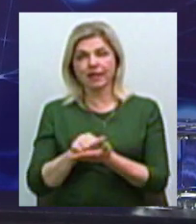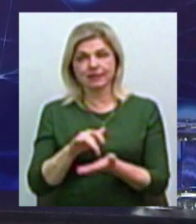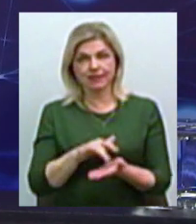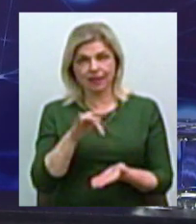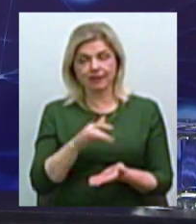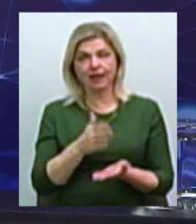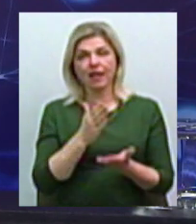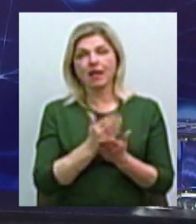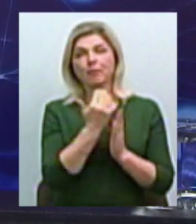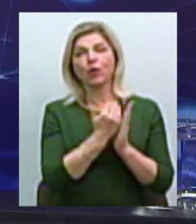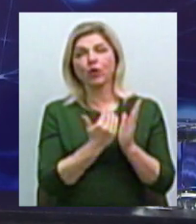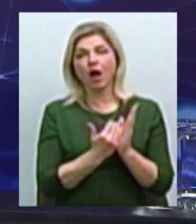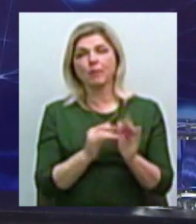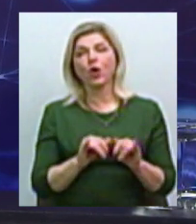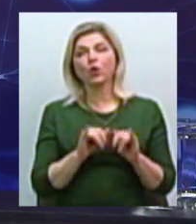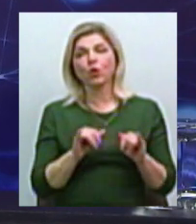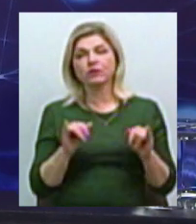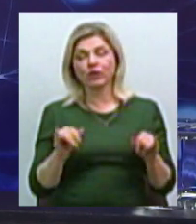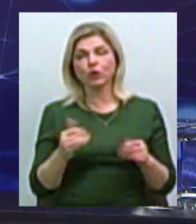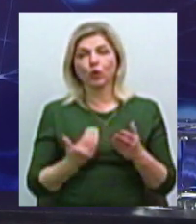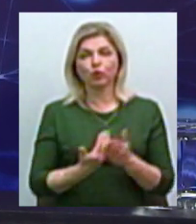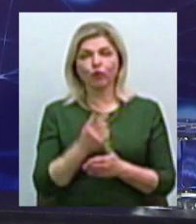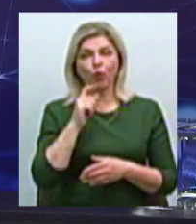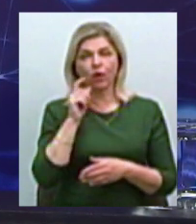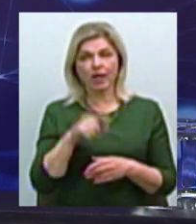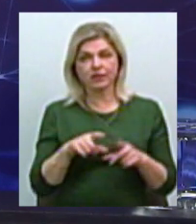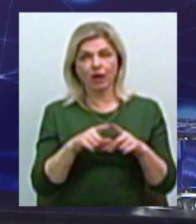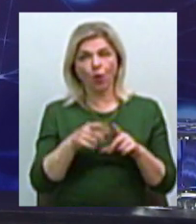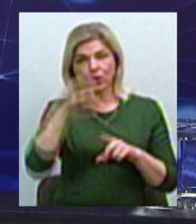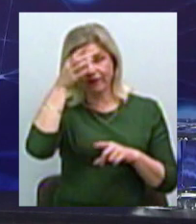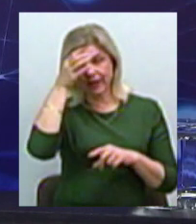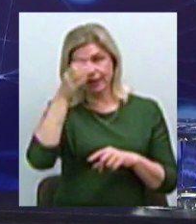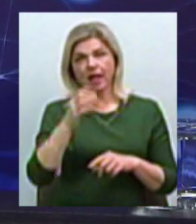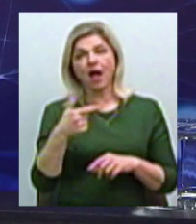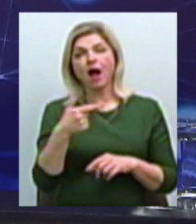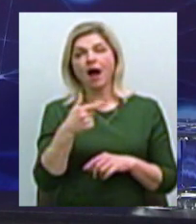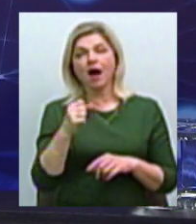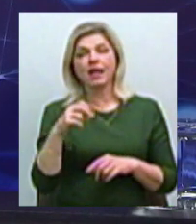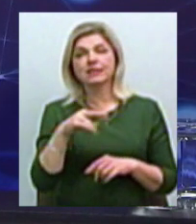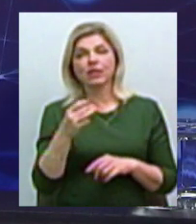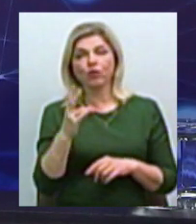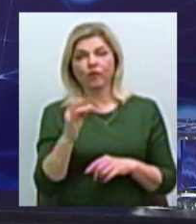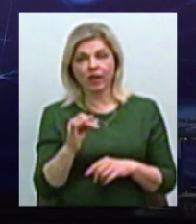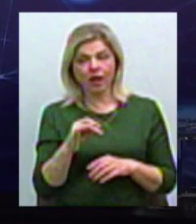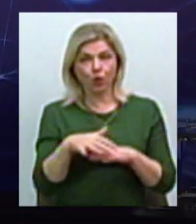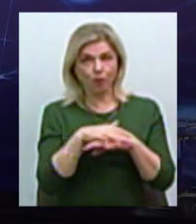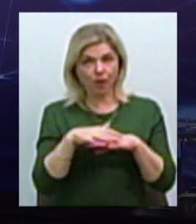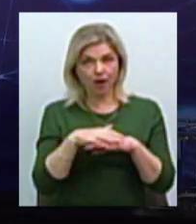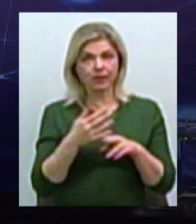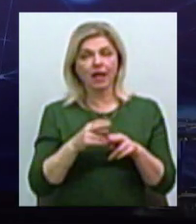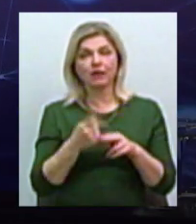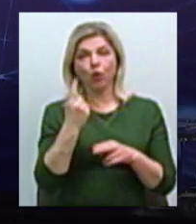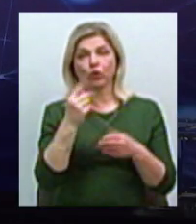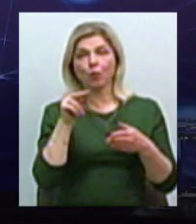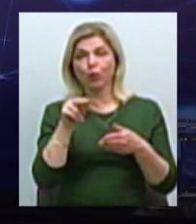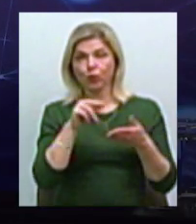розвитку української, нової української освіти Галицинівської громади, і однією з концепцій це є створення медіапростору.